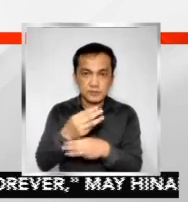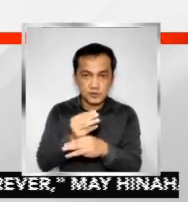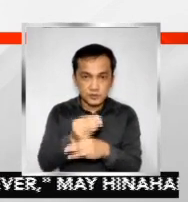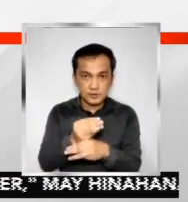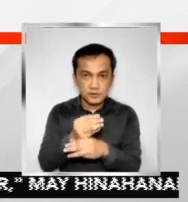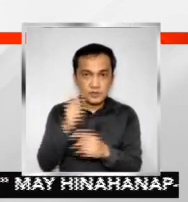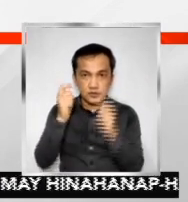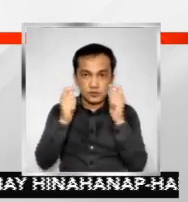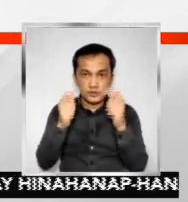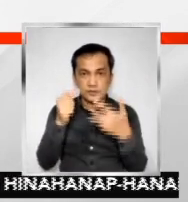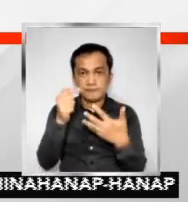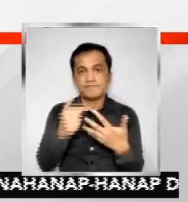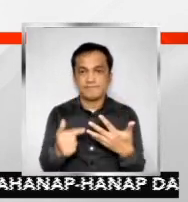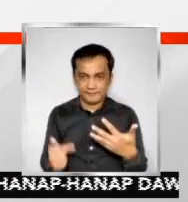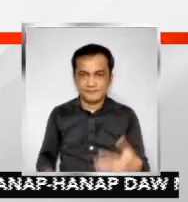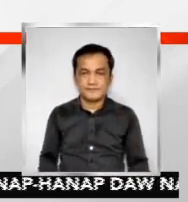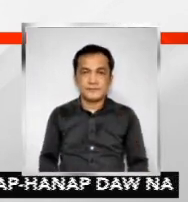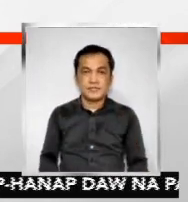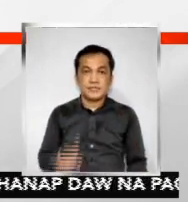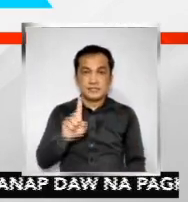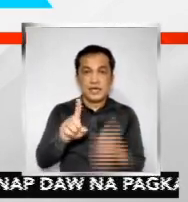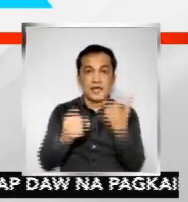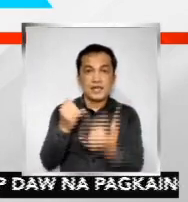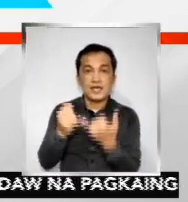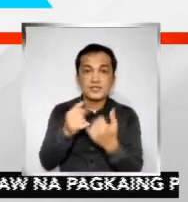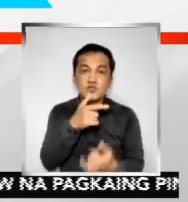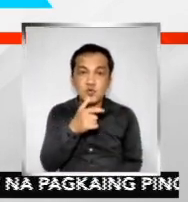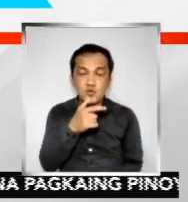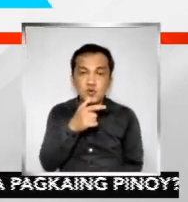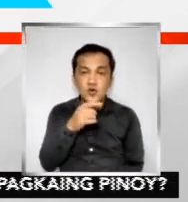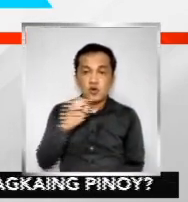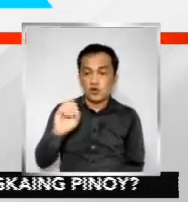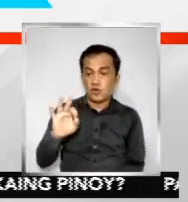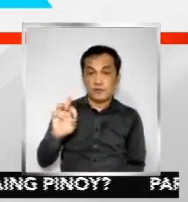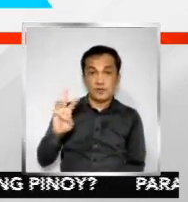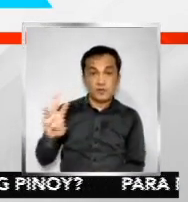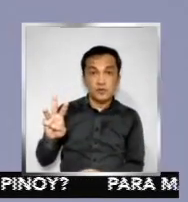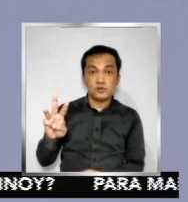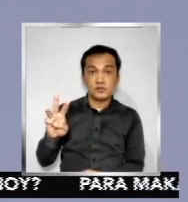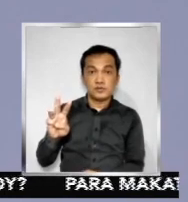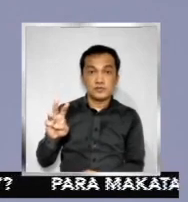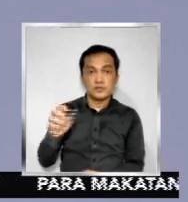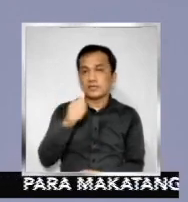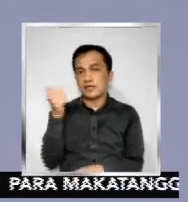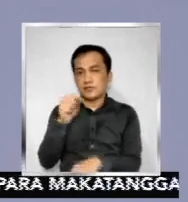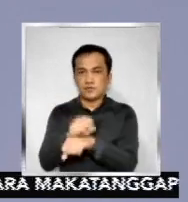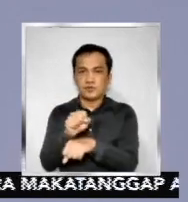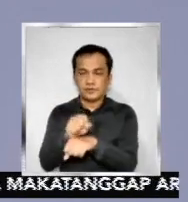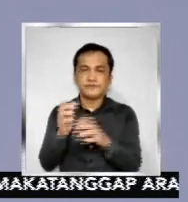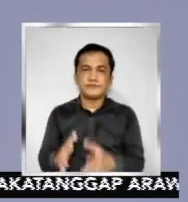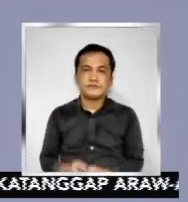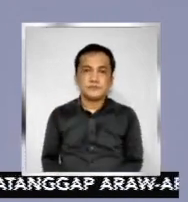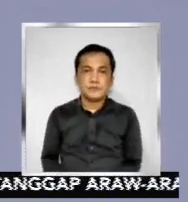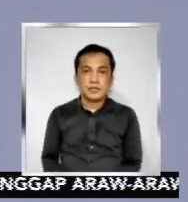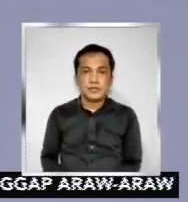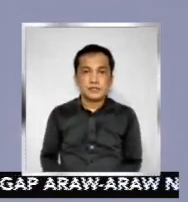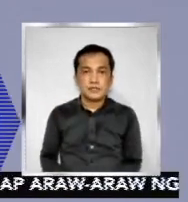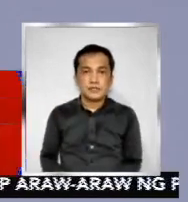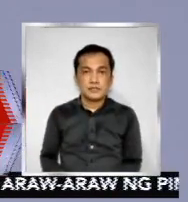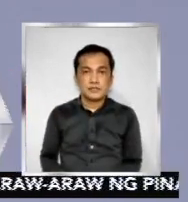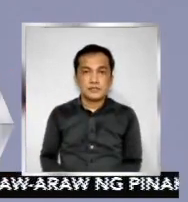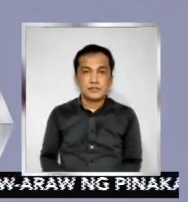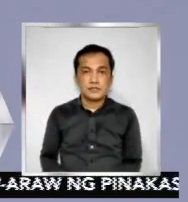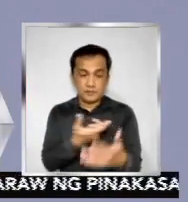pa. Isa sa mga huli ay ang mga overseas Filipino workers at iba pang workforce. Sa timeline ng vaccination program, sa